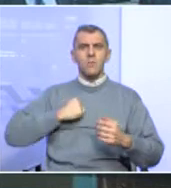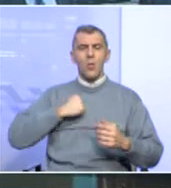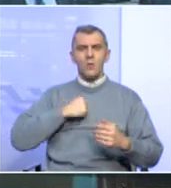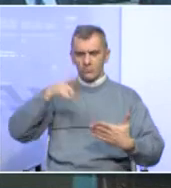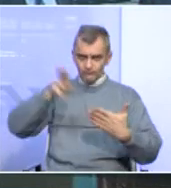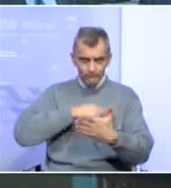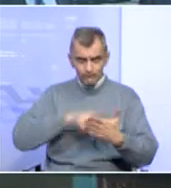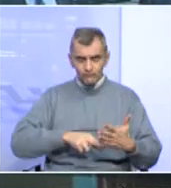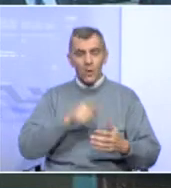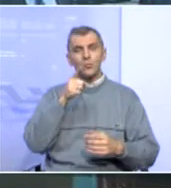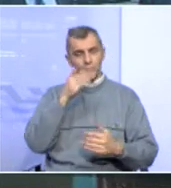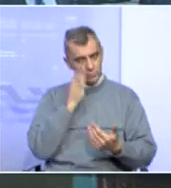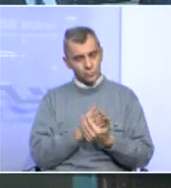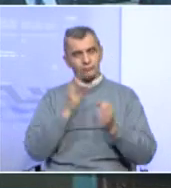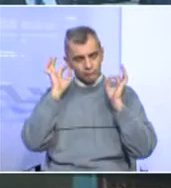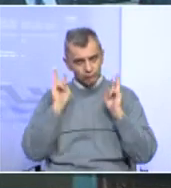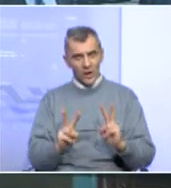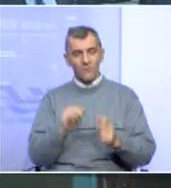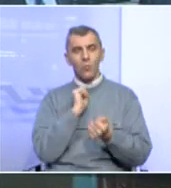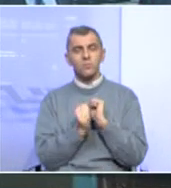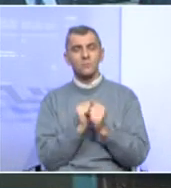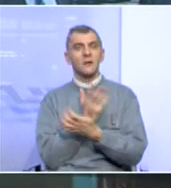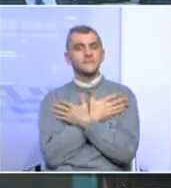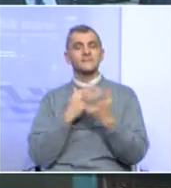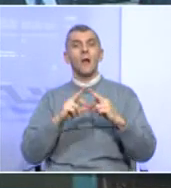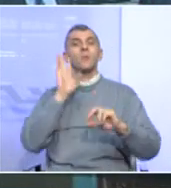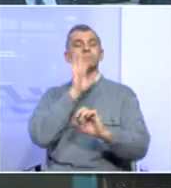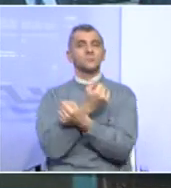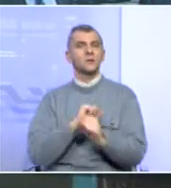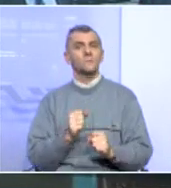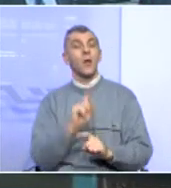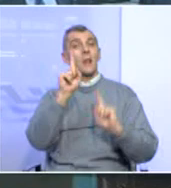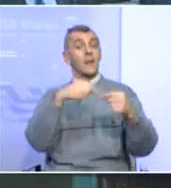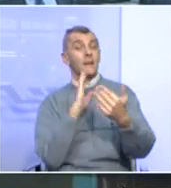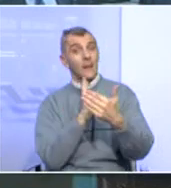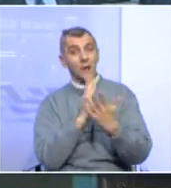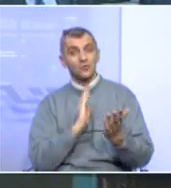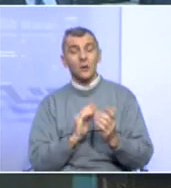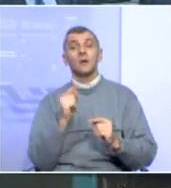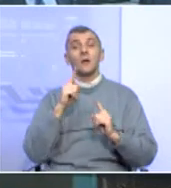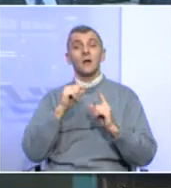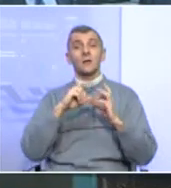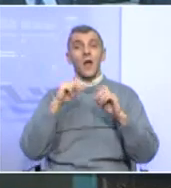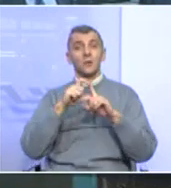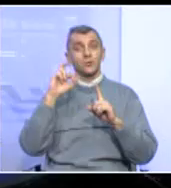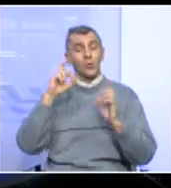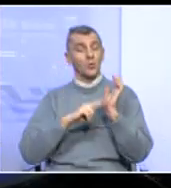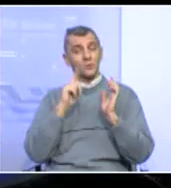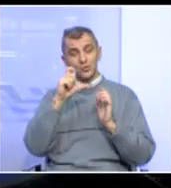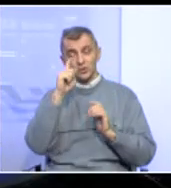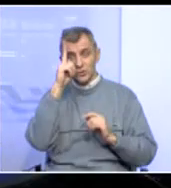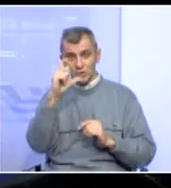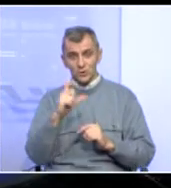i to će biti prava autentična borba za Bosnu i Hercegovinu, jer na neki način gospodin Radončić je